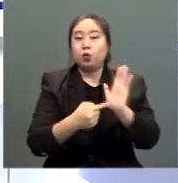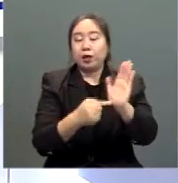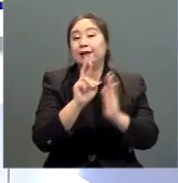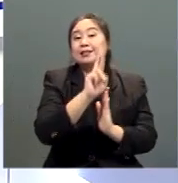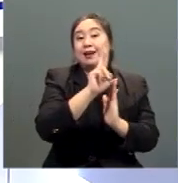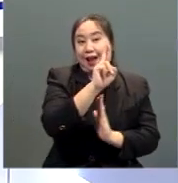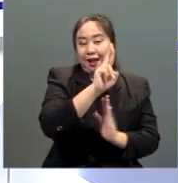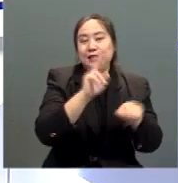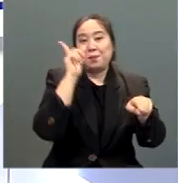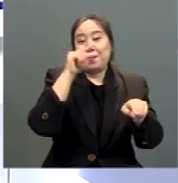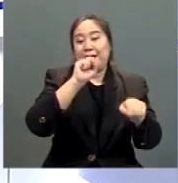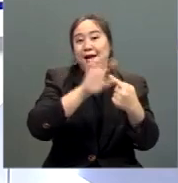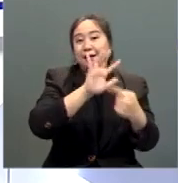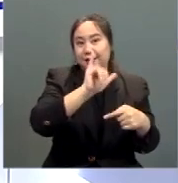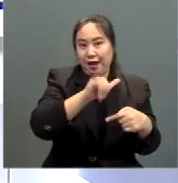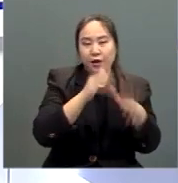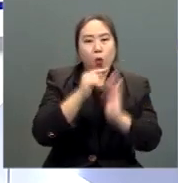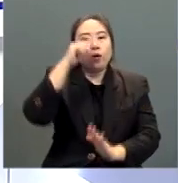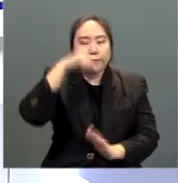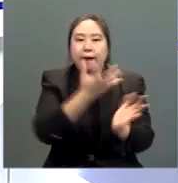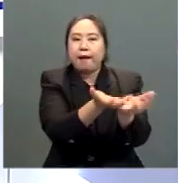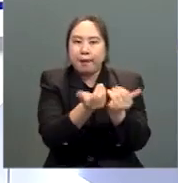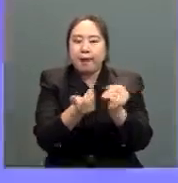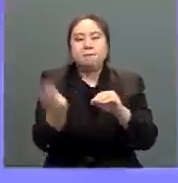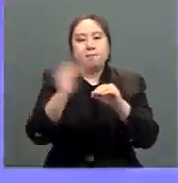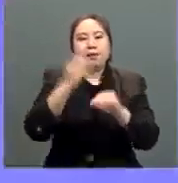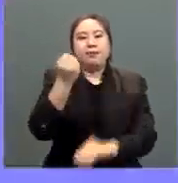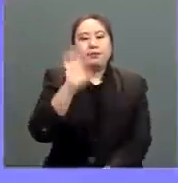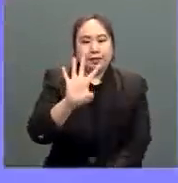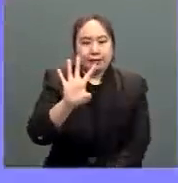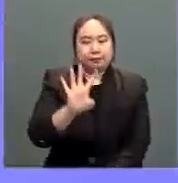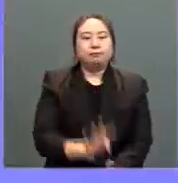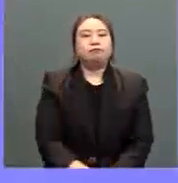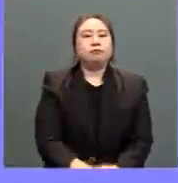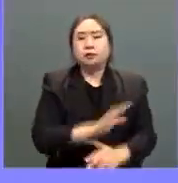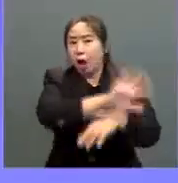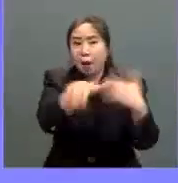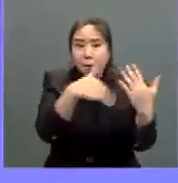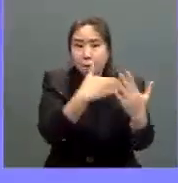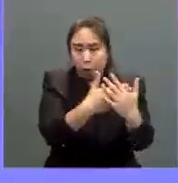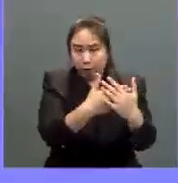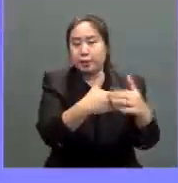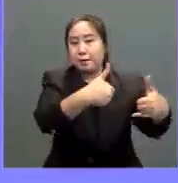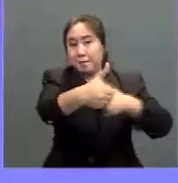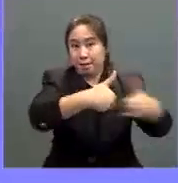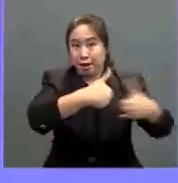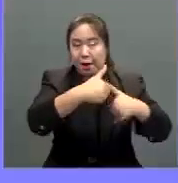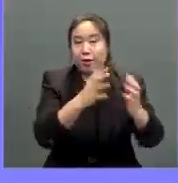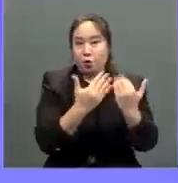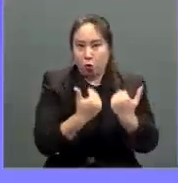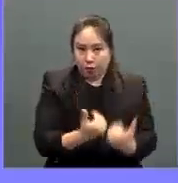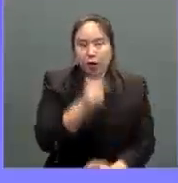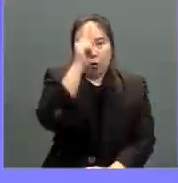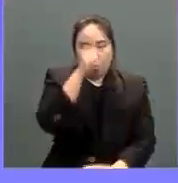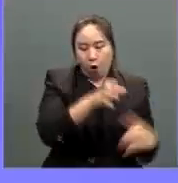สายก็รับคนไทยที่เดินทางกลับเข้ามาเพิ่มอีก14คนค่ะย้ำนะคะว่าทุกคนที่เดินทางผ่านเข้ามาตอนนี้จะต้องถู